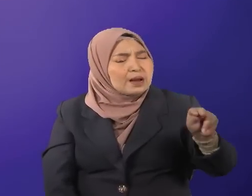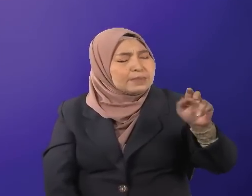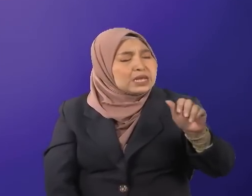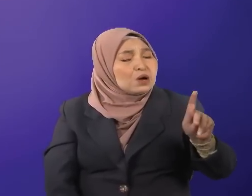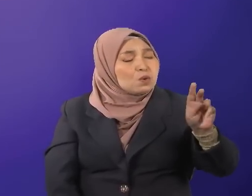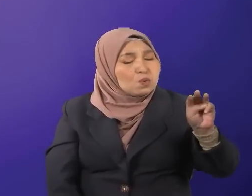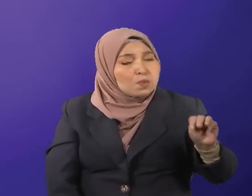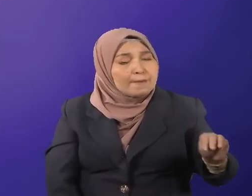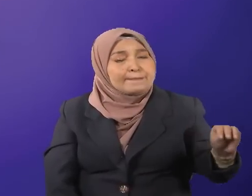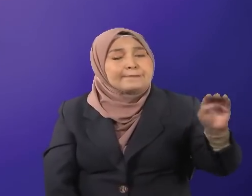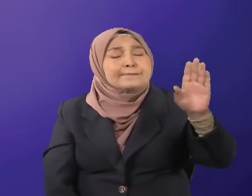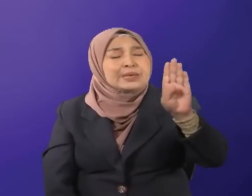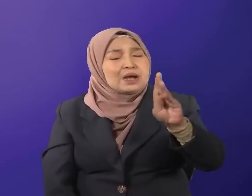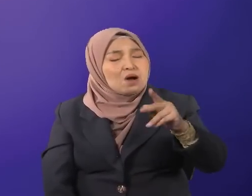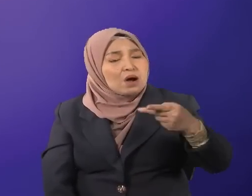أَأُنَبِّئُكُمْ